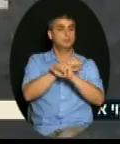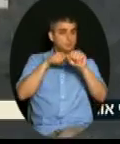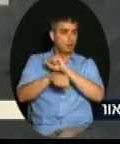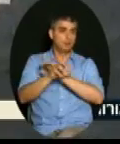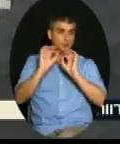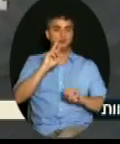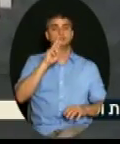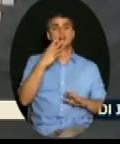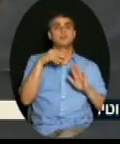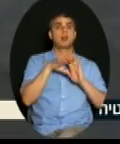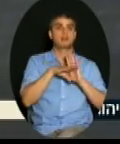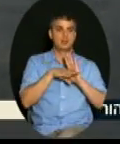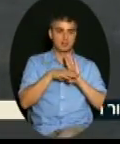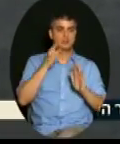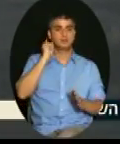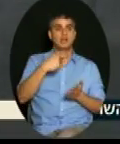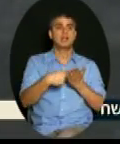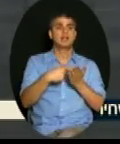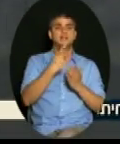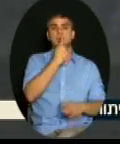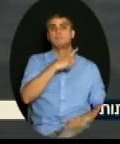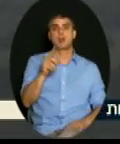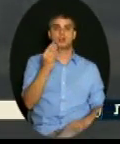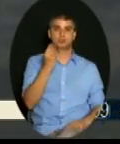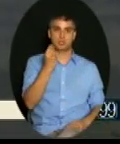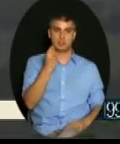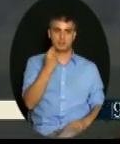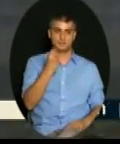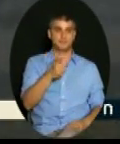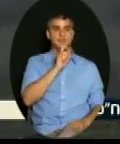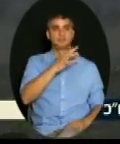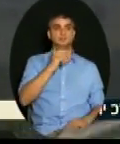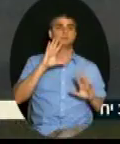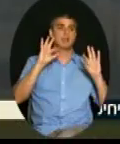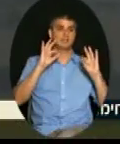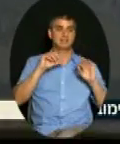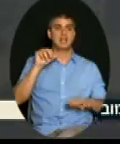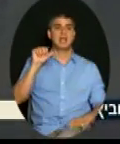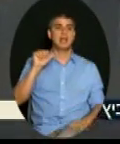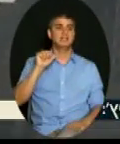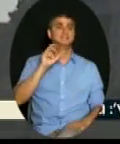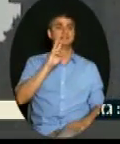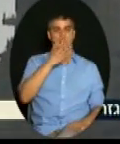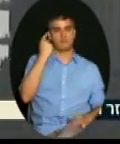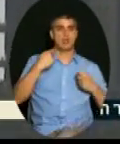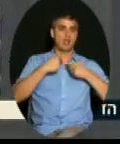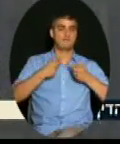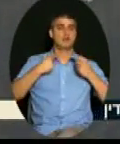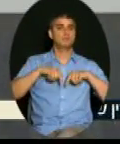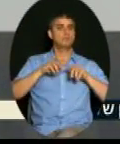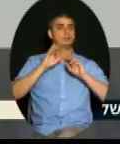בפועל, 2 שנים על תנאי, מטיל עליו קנס של 1,000,000 שקלים. נאשם מספר 10, אלי שמחיוף, היה חבר מועצת